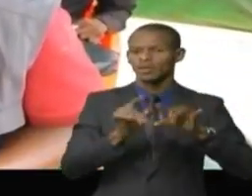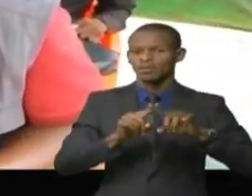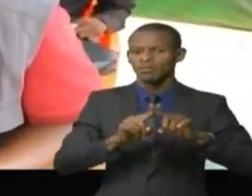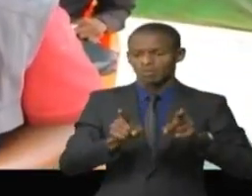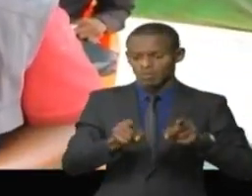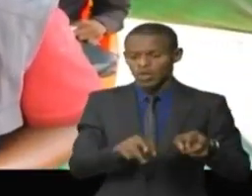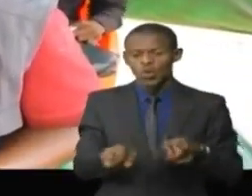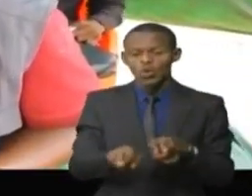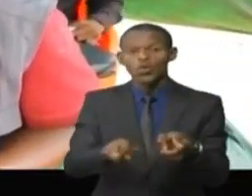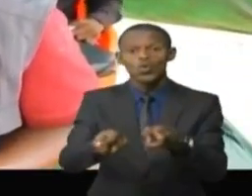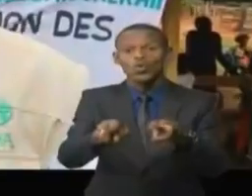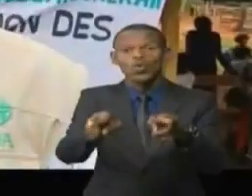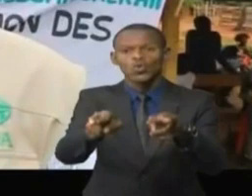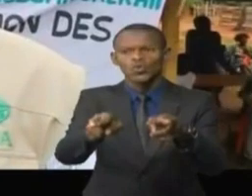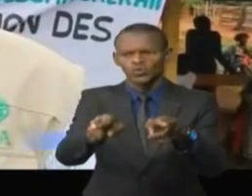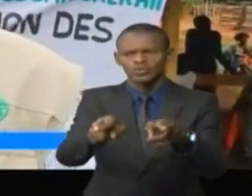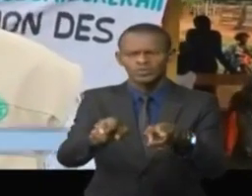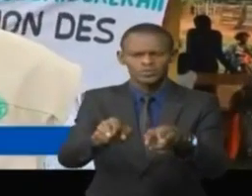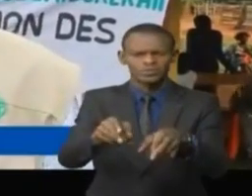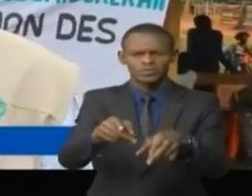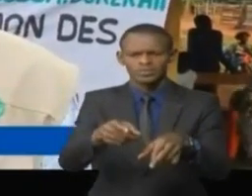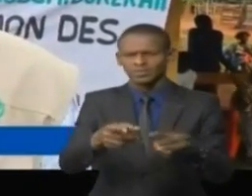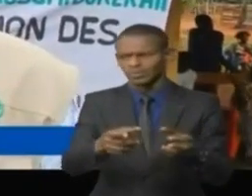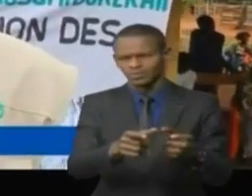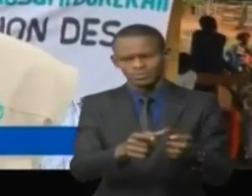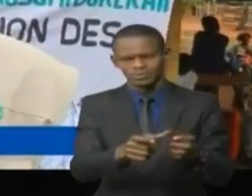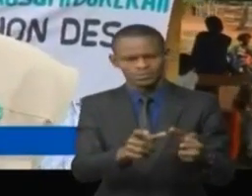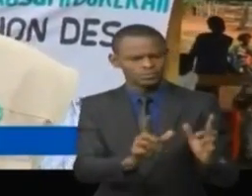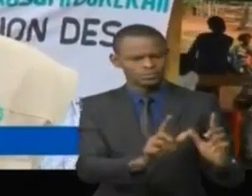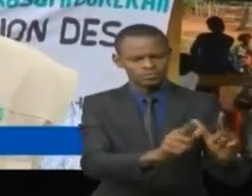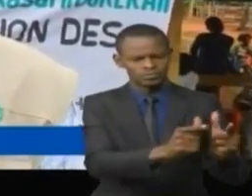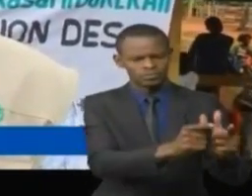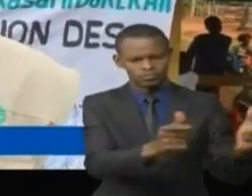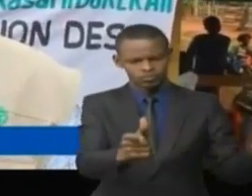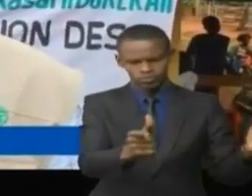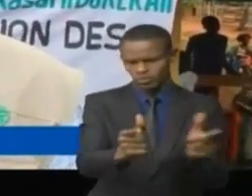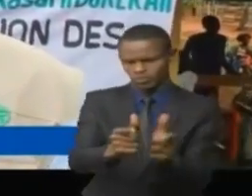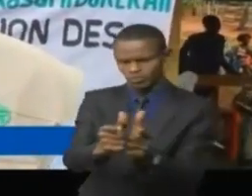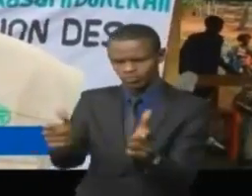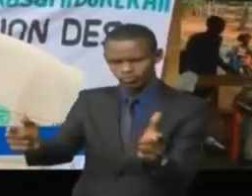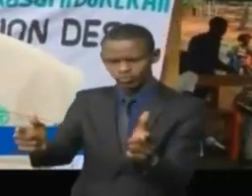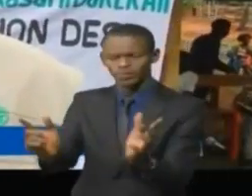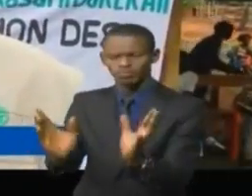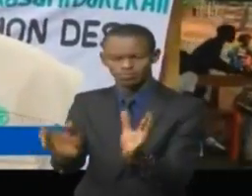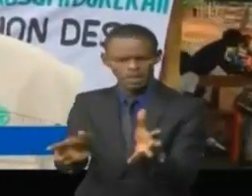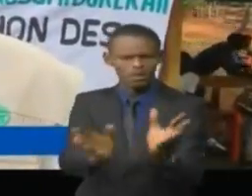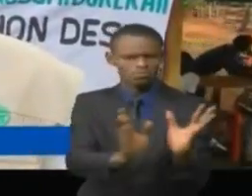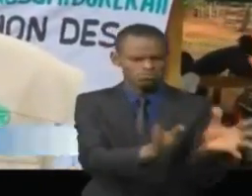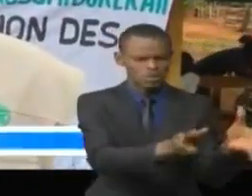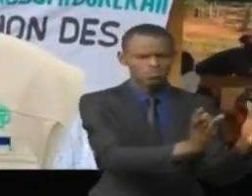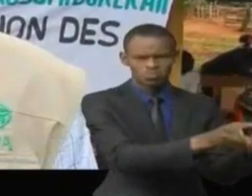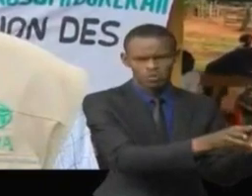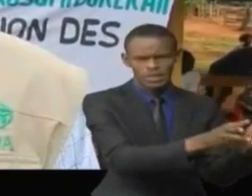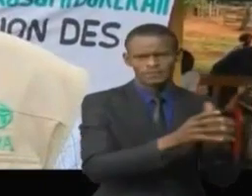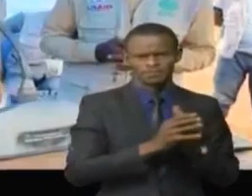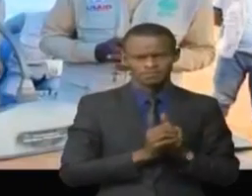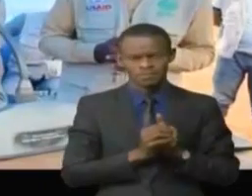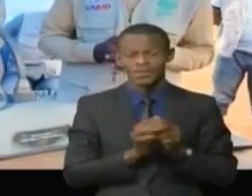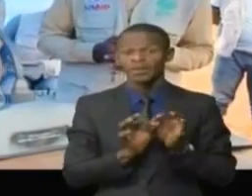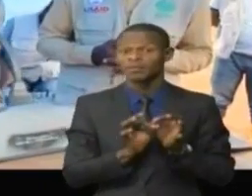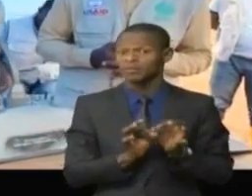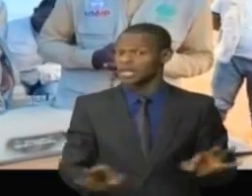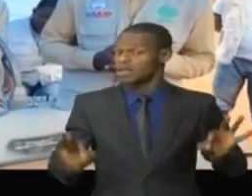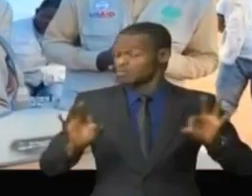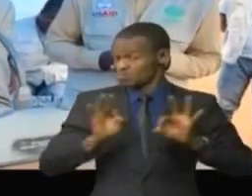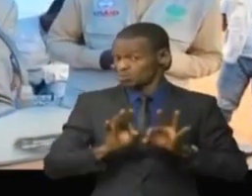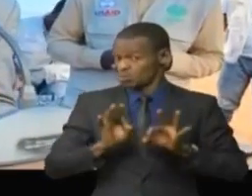34,2 km de route. Mais tout ça, c'est pour s'assurer que le produit sur le terrain est bien évacué. De son